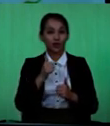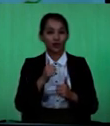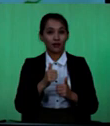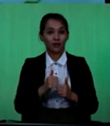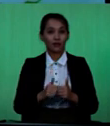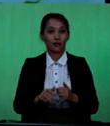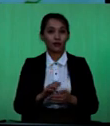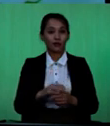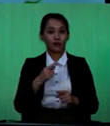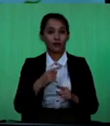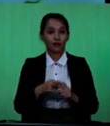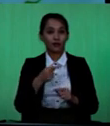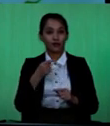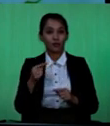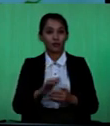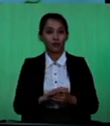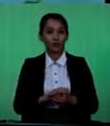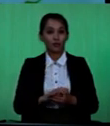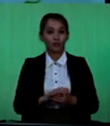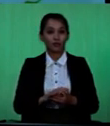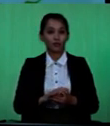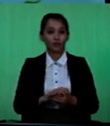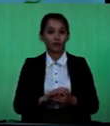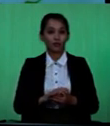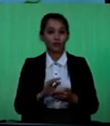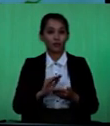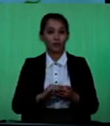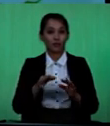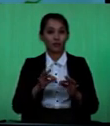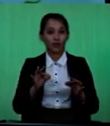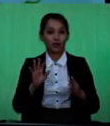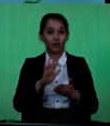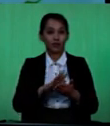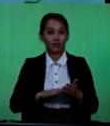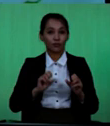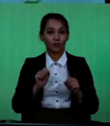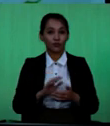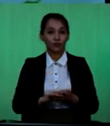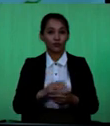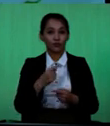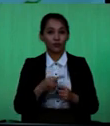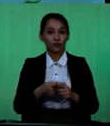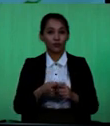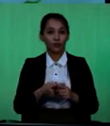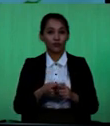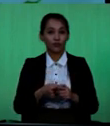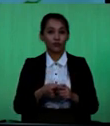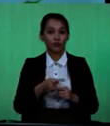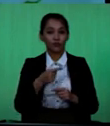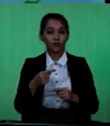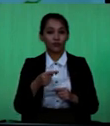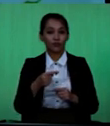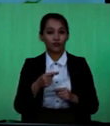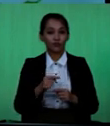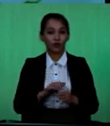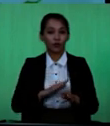o'rniga qo'yib zanjirni davom ettirishingiz kerak. Sizlarga ishoralar to'liq tushuntirilmagan, lekin